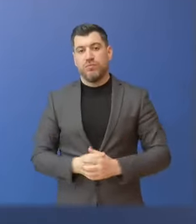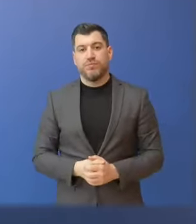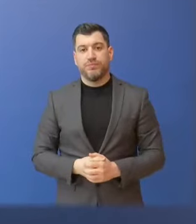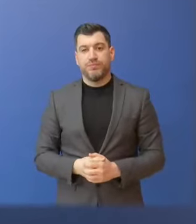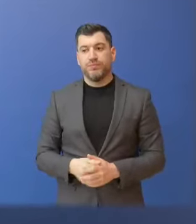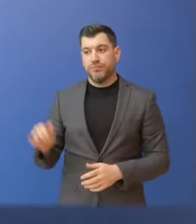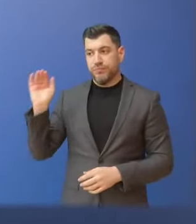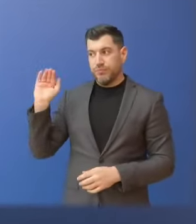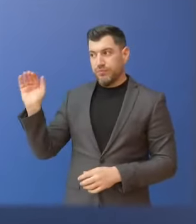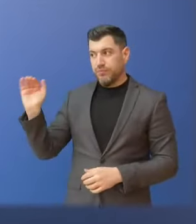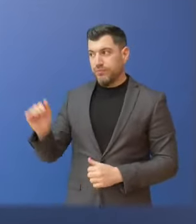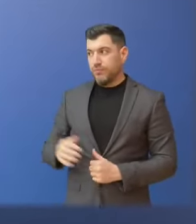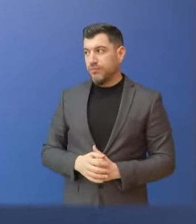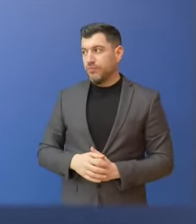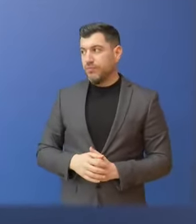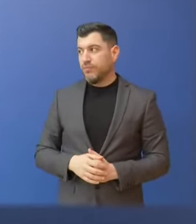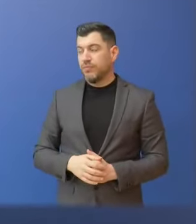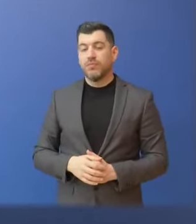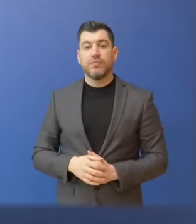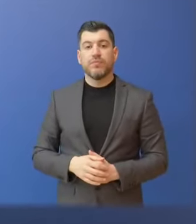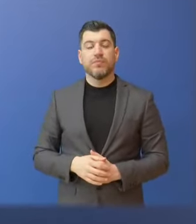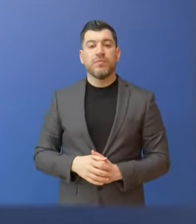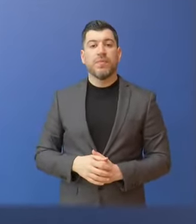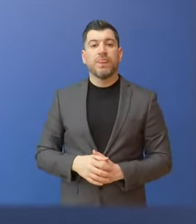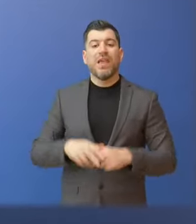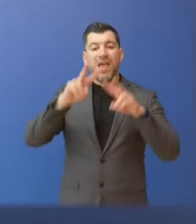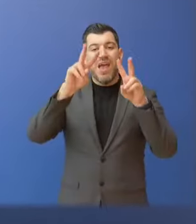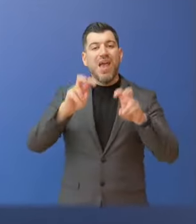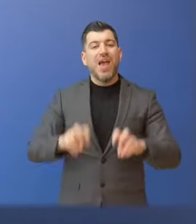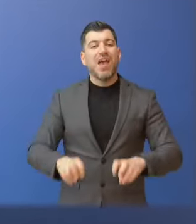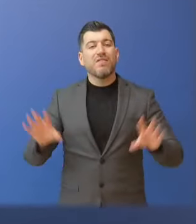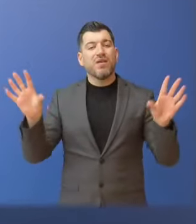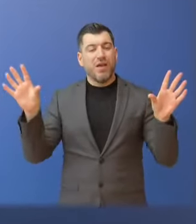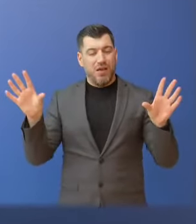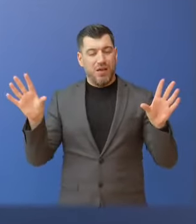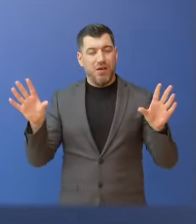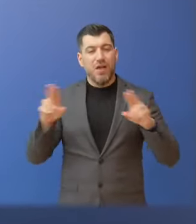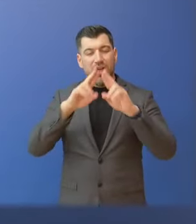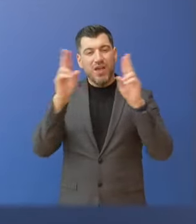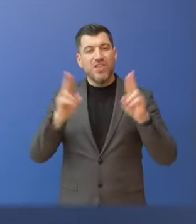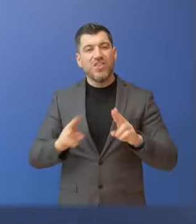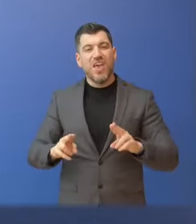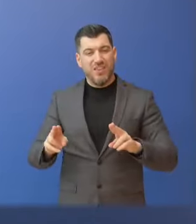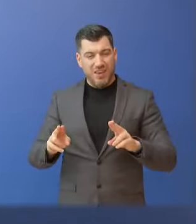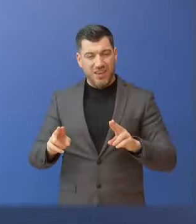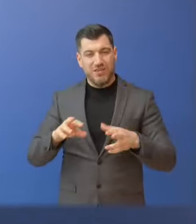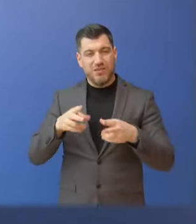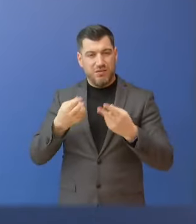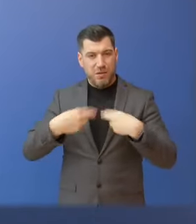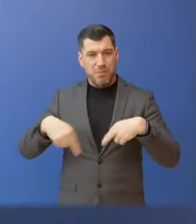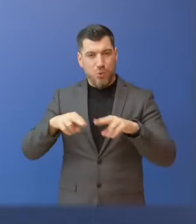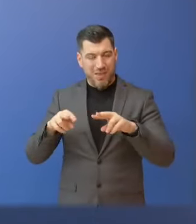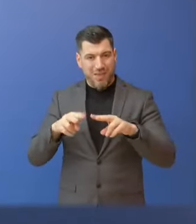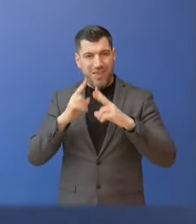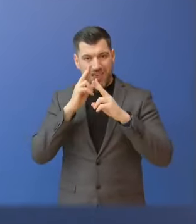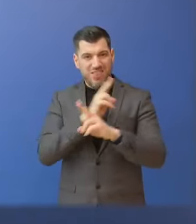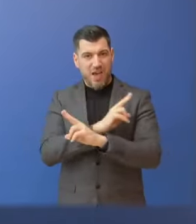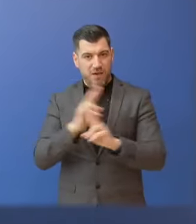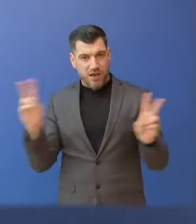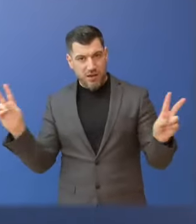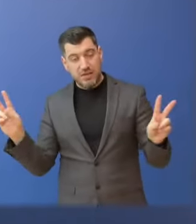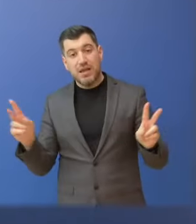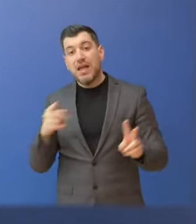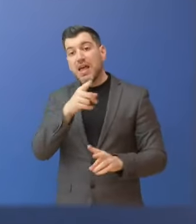εκπρόσωπε σύμφωνα με έρευνες της διεθνούς διαφάνειας και του ευρωπαϊκού οργανισμού medium freedom rapid response το κράτος δικαίου στην